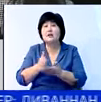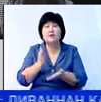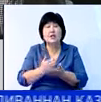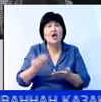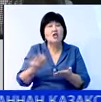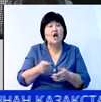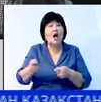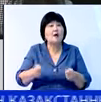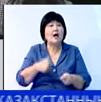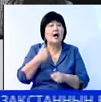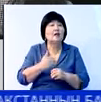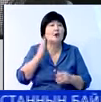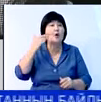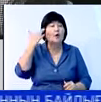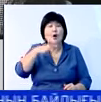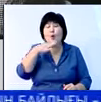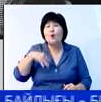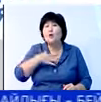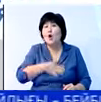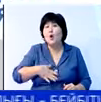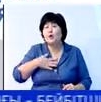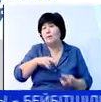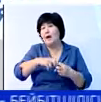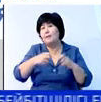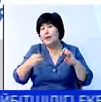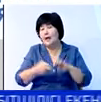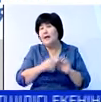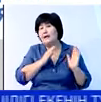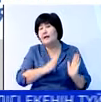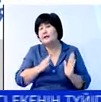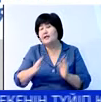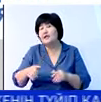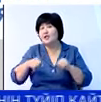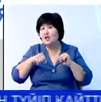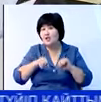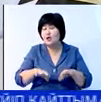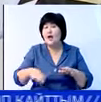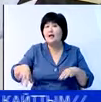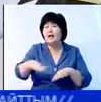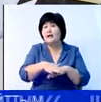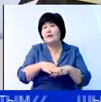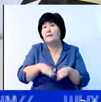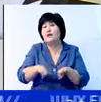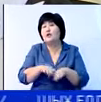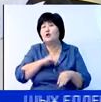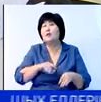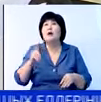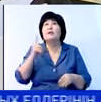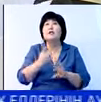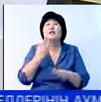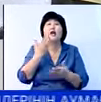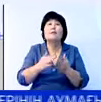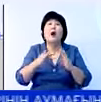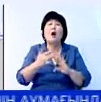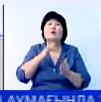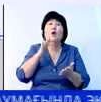Жаңа басшының алға қойған мақсаты көпшілікті толғандырған проблемаларды кезең-кезеңімен шешіп, елмен етене жұмыс істеу. Бірінші кезектегі мәселе